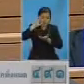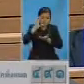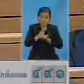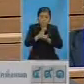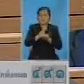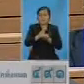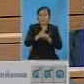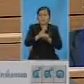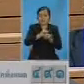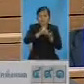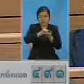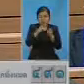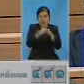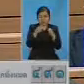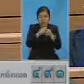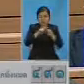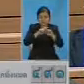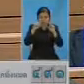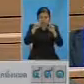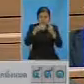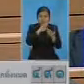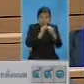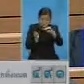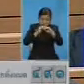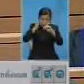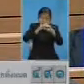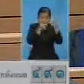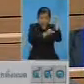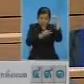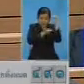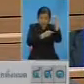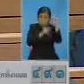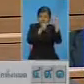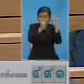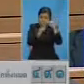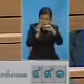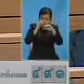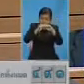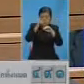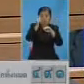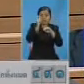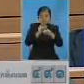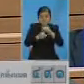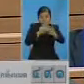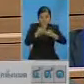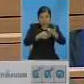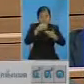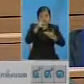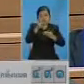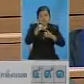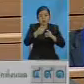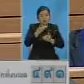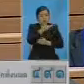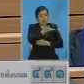นวนนี้ไปแก้ไขแล้วสามารถทำให้ราคายางพารากระเถิบขึ้นได้จริงๆขอแล้วขอเล่